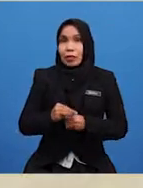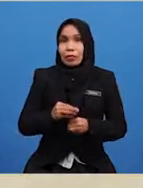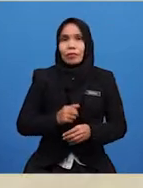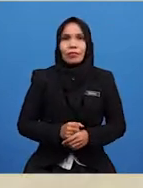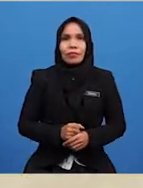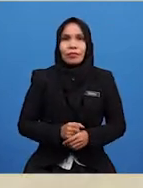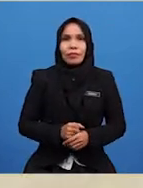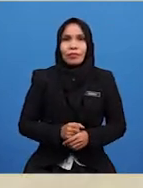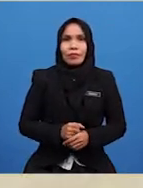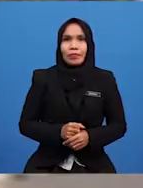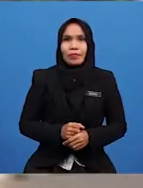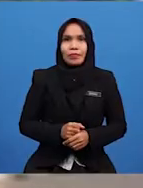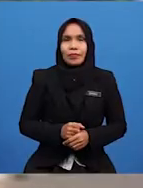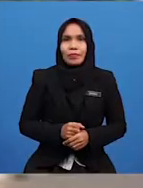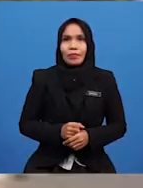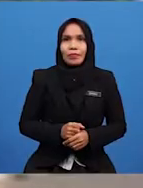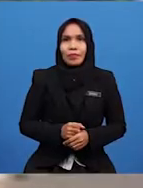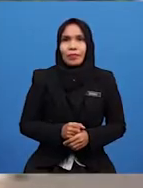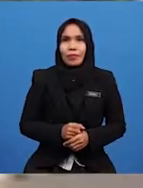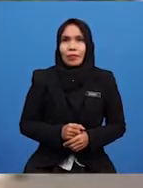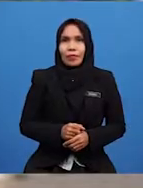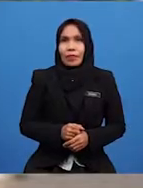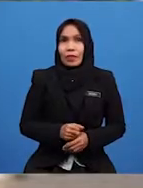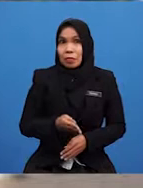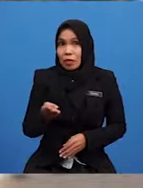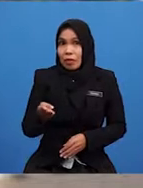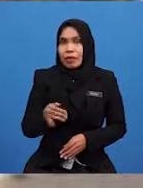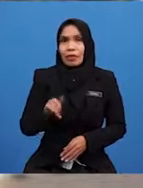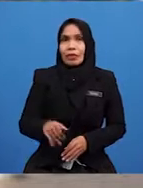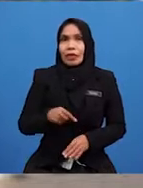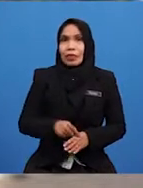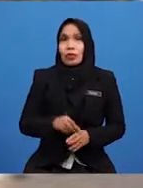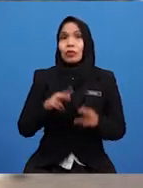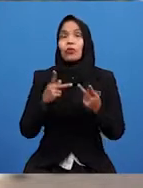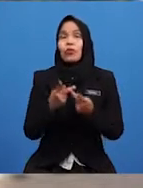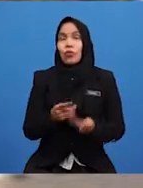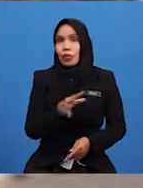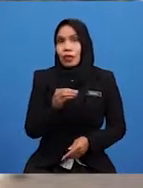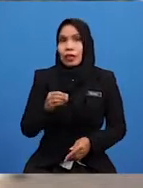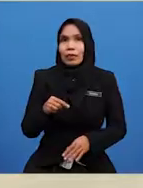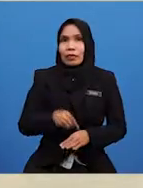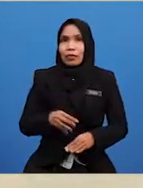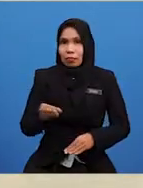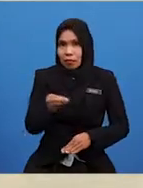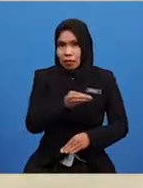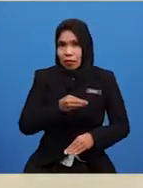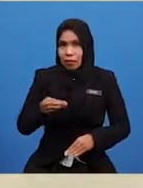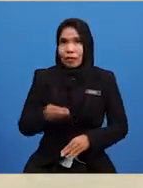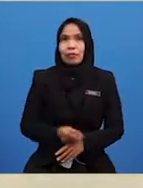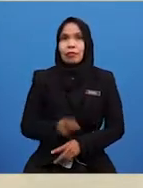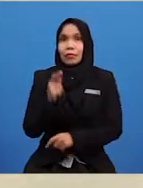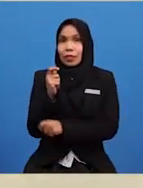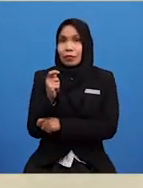pengedaran pelbagai barangan. Antara barang yang dikumpulkan dan diedarkan kepada pedagang luar ialah